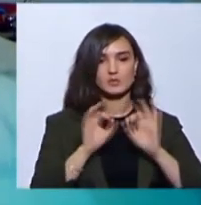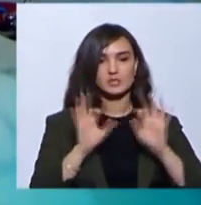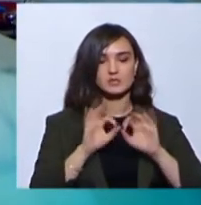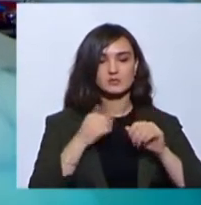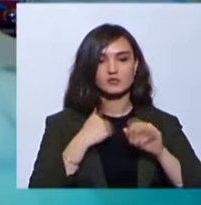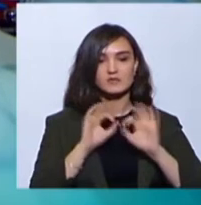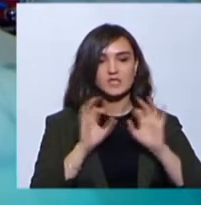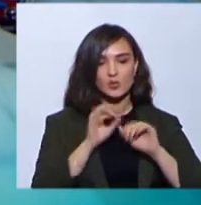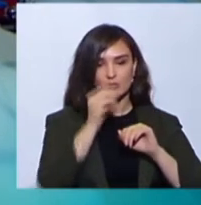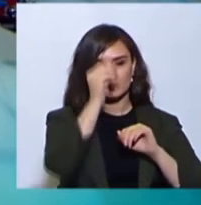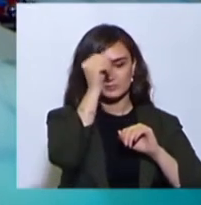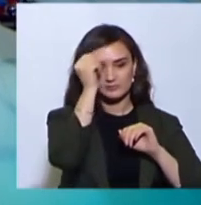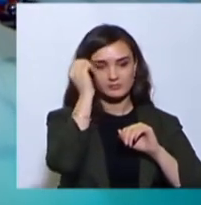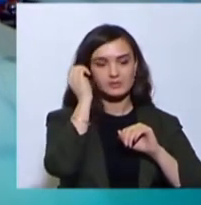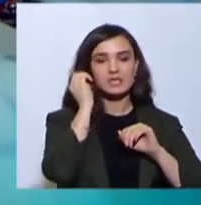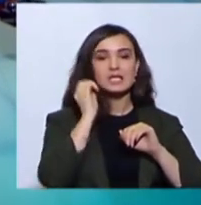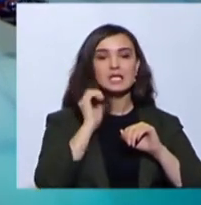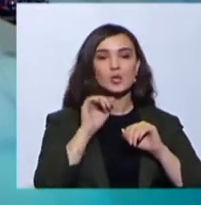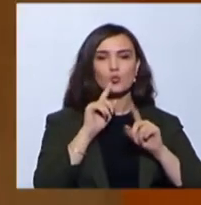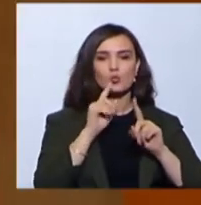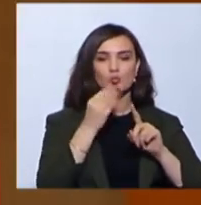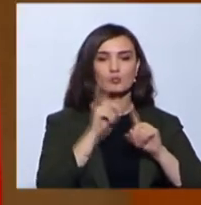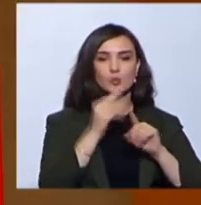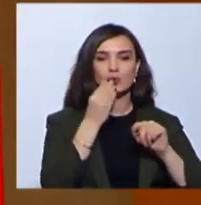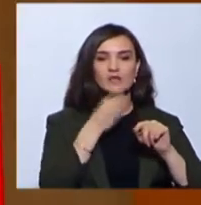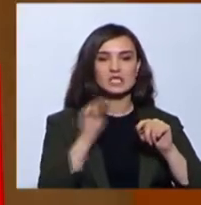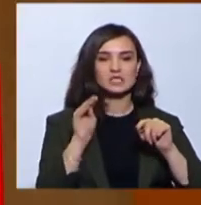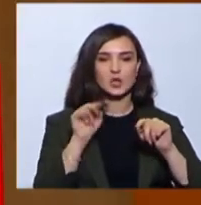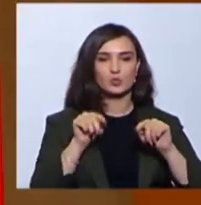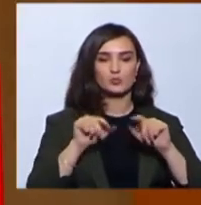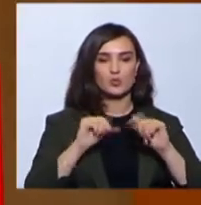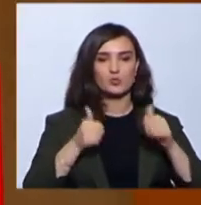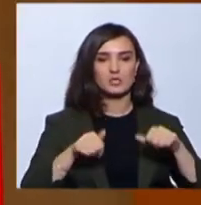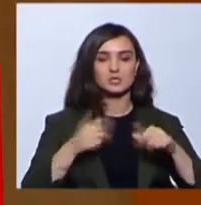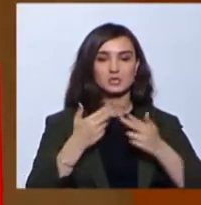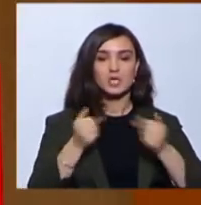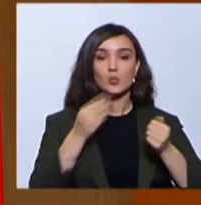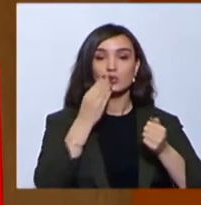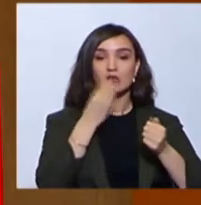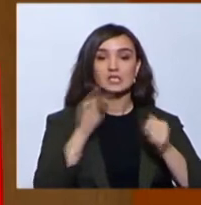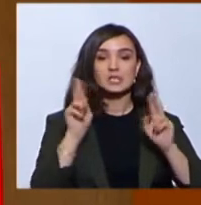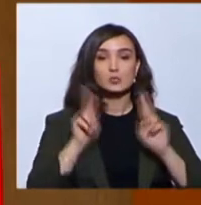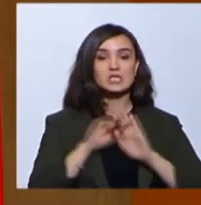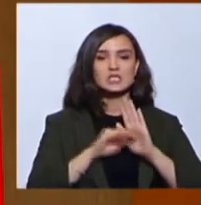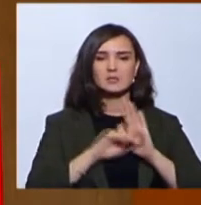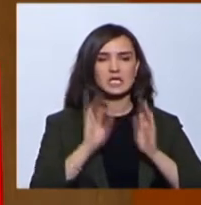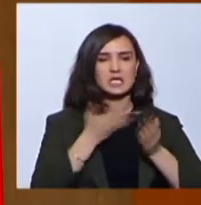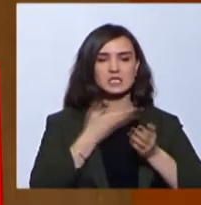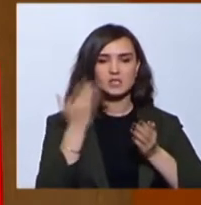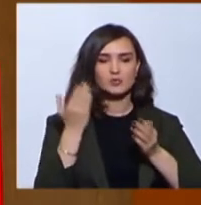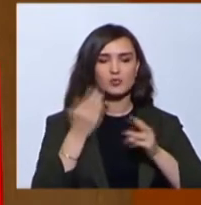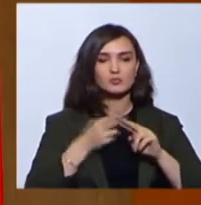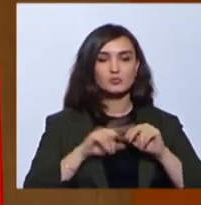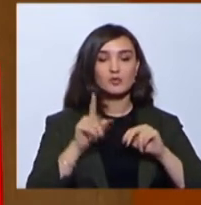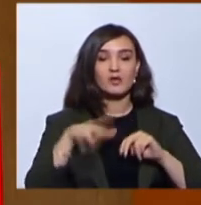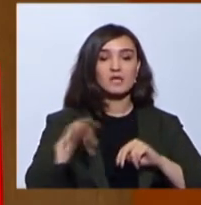ჩვენ საუბრობთ ხოლმე უნივერსალურ მიდგომაზე. რა თქმა უნდა, ასეთი უნივერსალური წესები არ არსებობს, იმიტომ